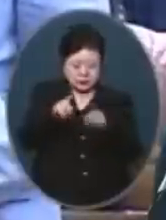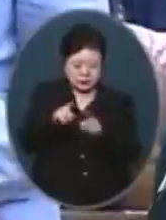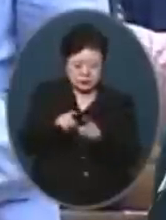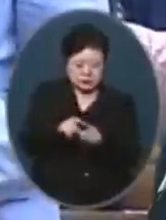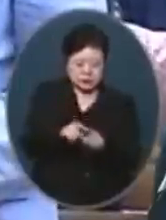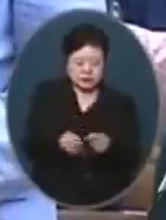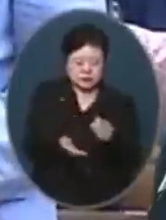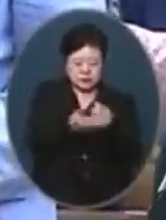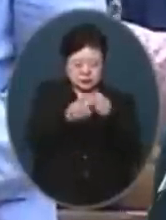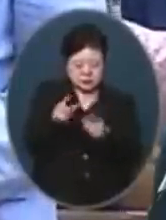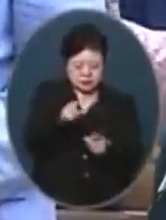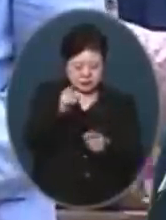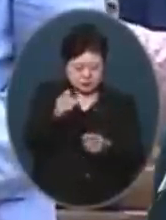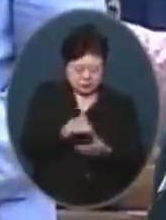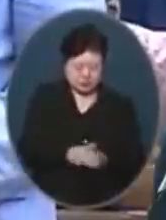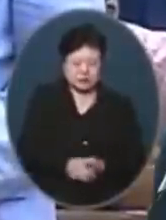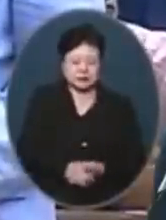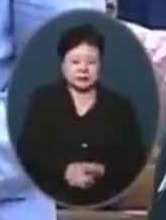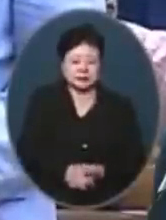주님을 섬기며 살겠습니다.